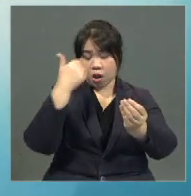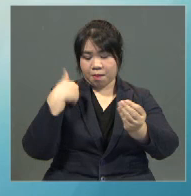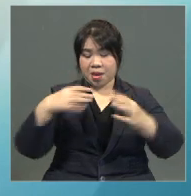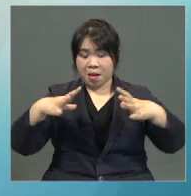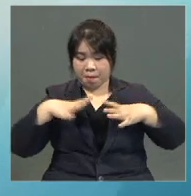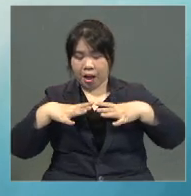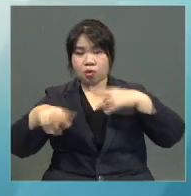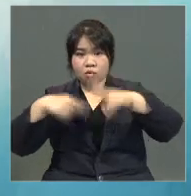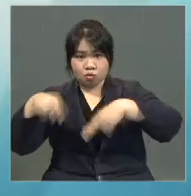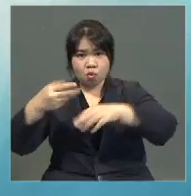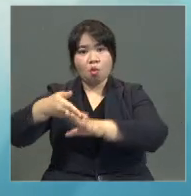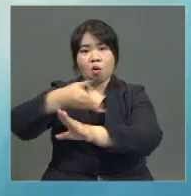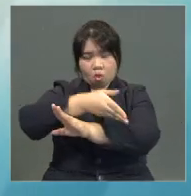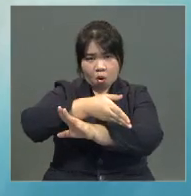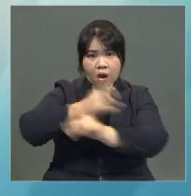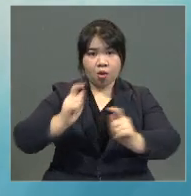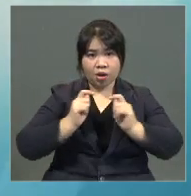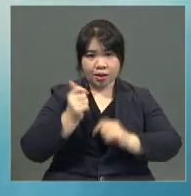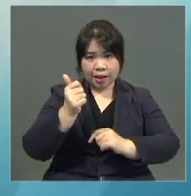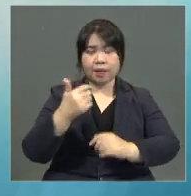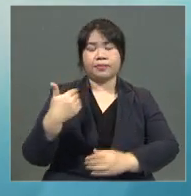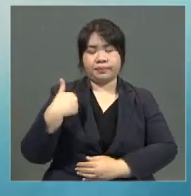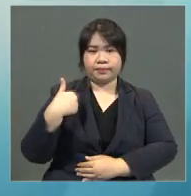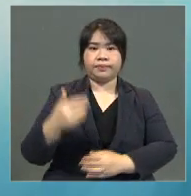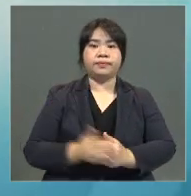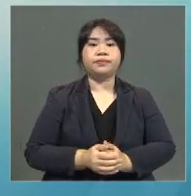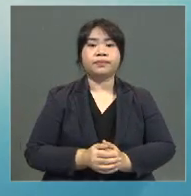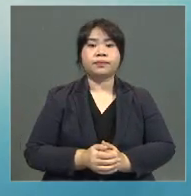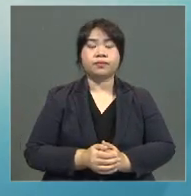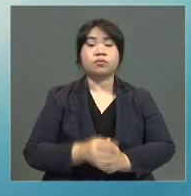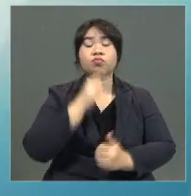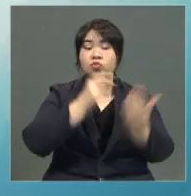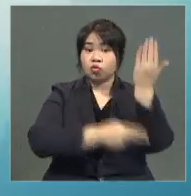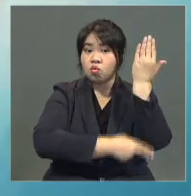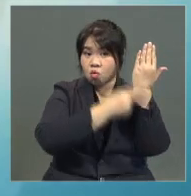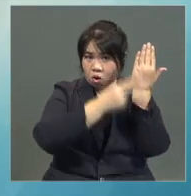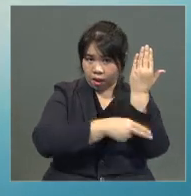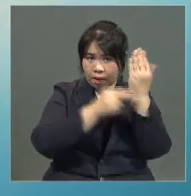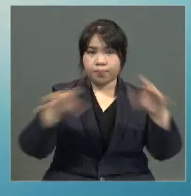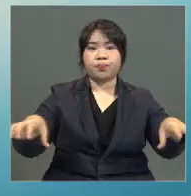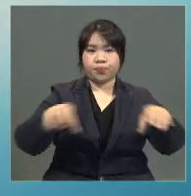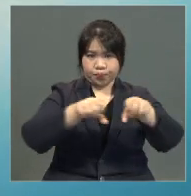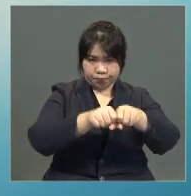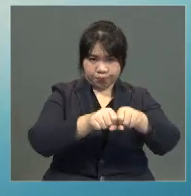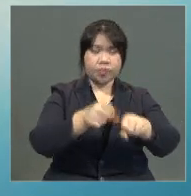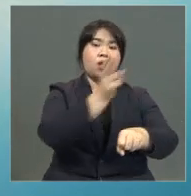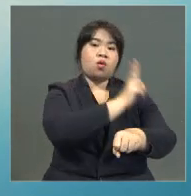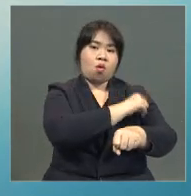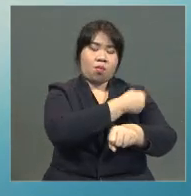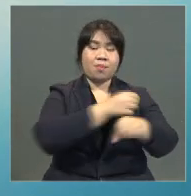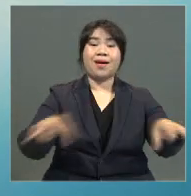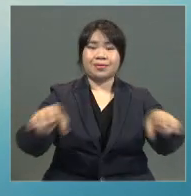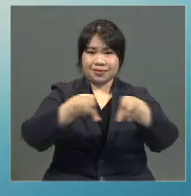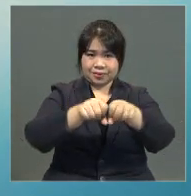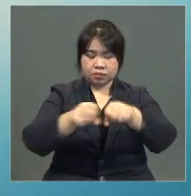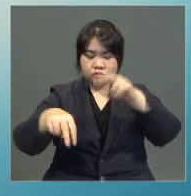ทางเลือกหรอว่า Alternative State Quarantine นั่นเองนั่ก็คือโงแรมจะไปจับมอกับโรงพยาบาลในการดูแลคน